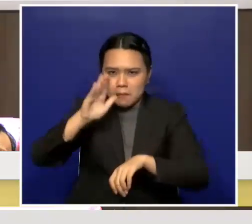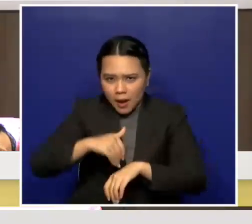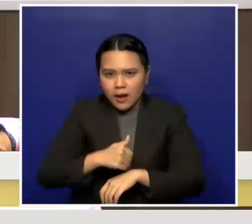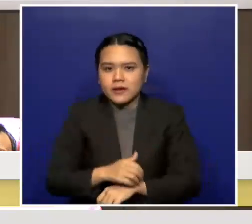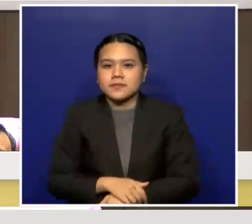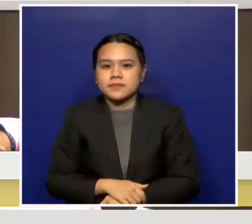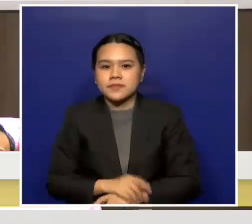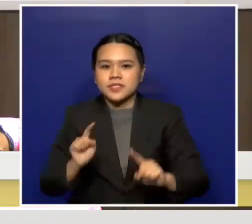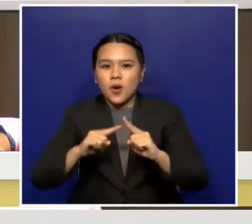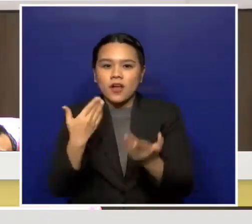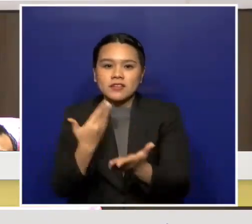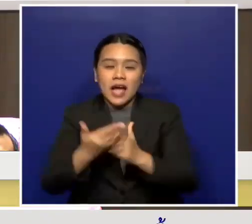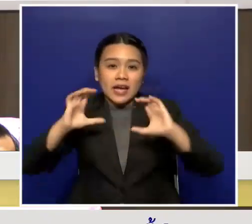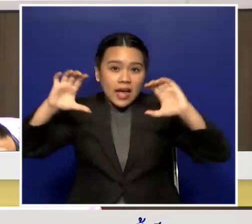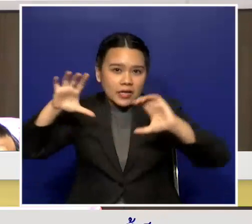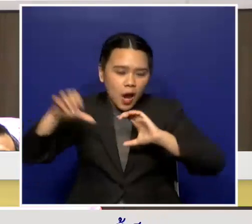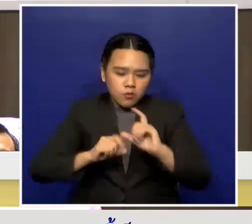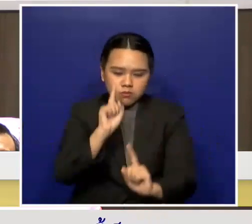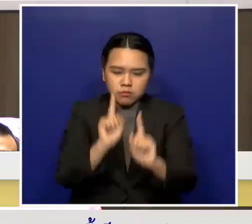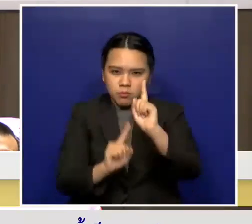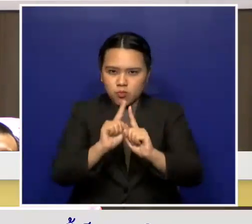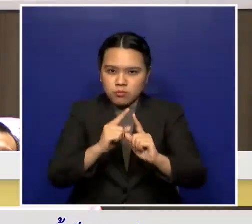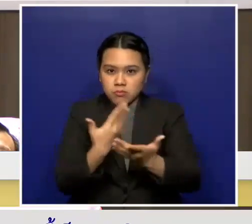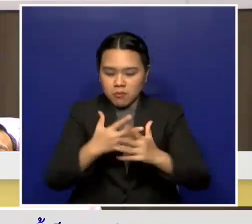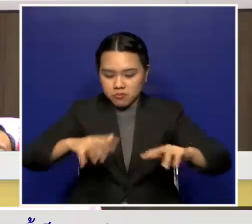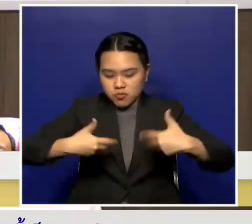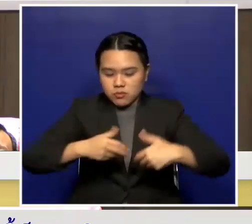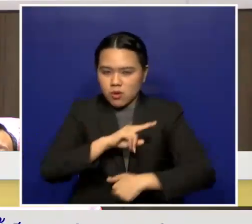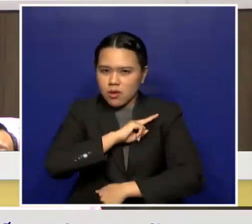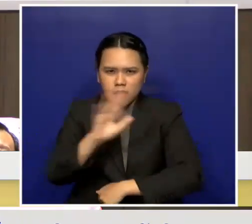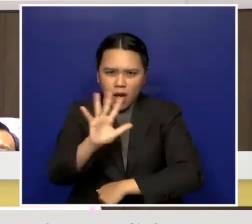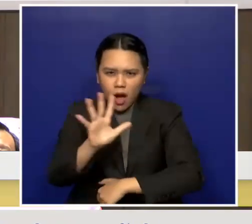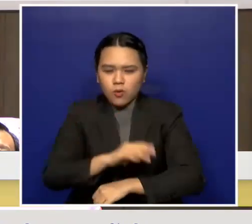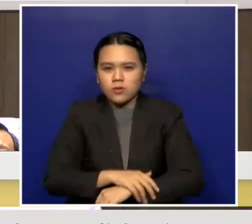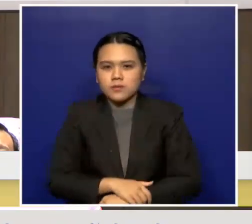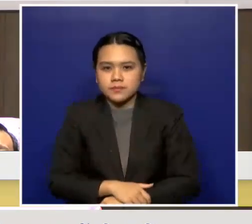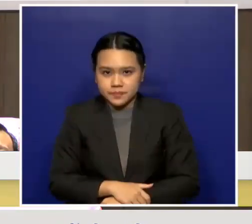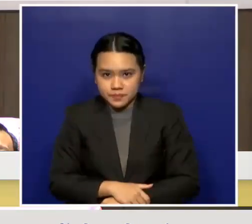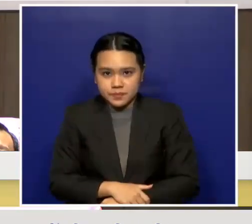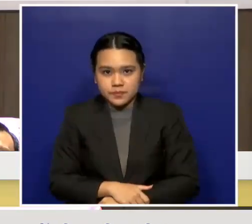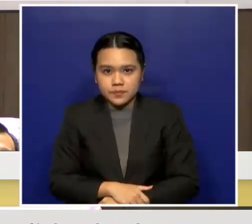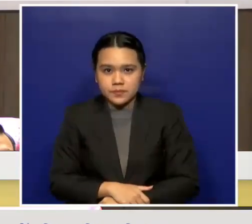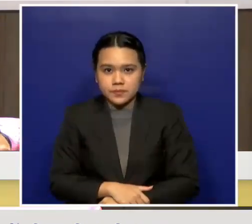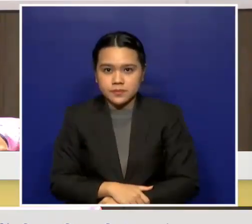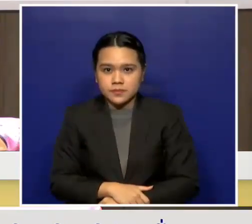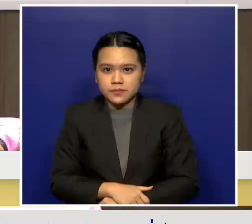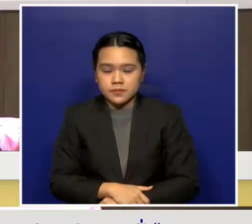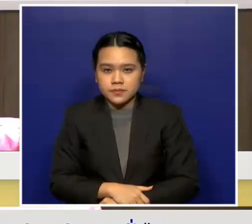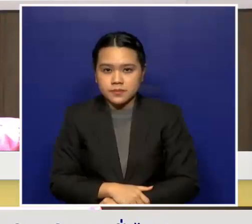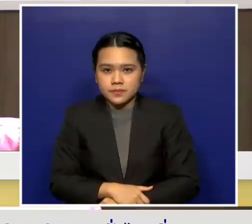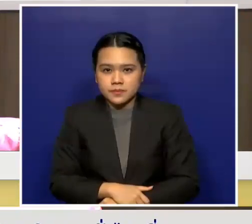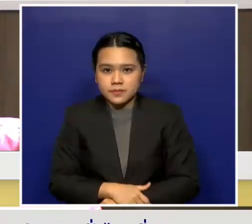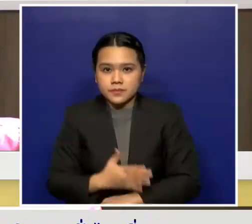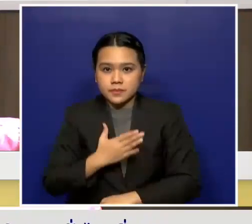ต่ไม่ใช่เอาเงินหลวงไปประมูลแบบนี้นะนี่คือสิ่งที่ผมอยากจะฝากแล้วก็นอกจากนั้นนะครับ